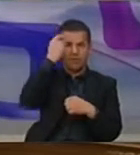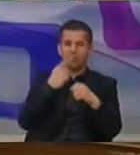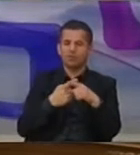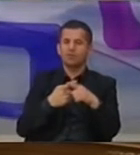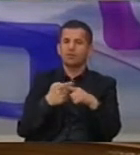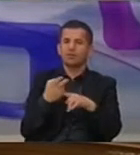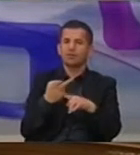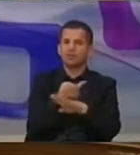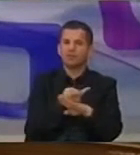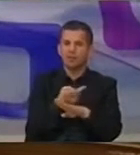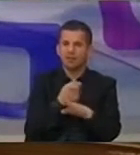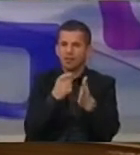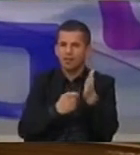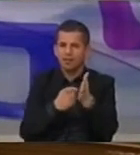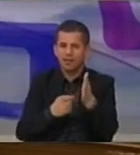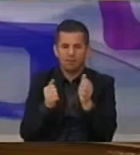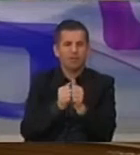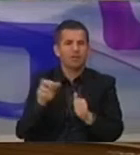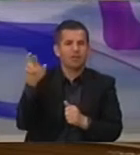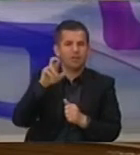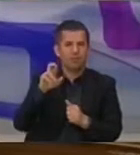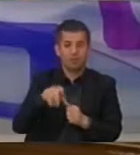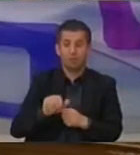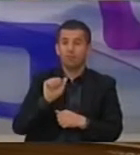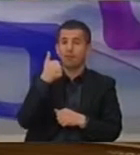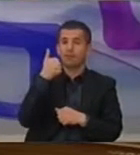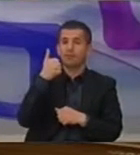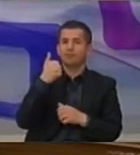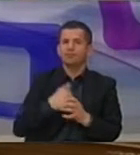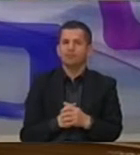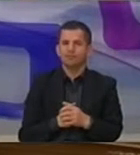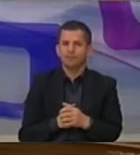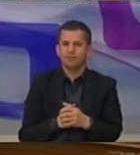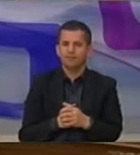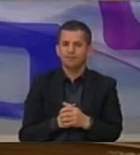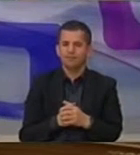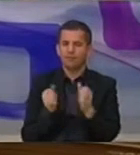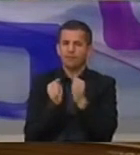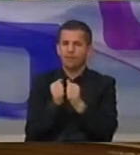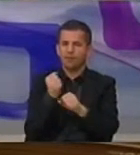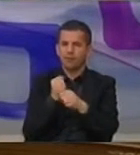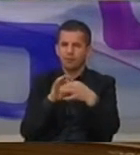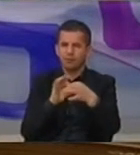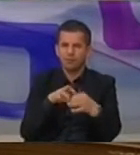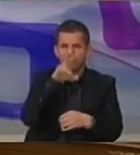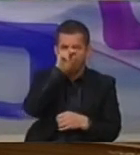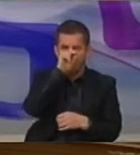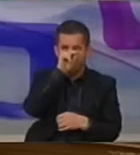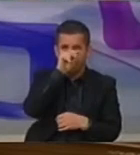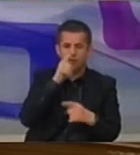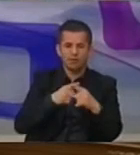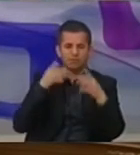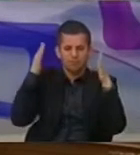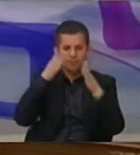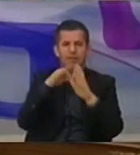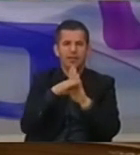vendeve anëtare të Bashkimit Evropian në rend të parë për bashkëpunim policor dhe në fushën e rendit